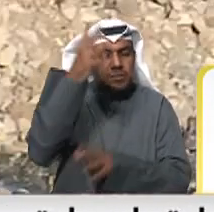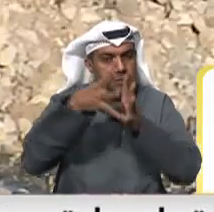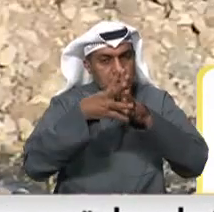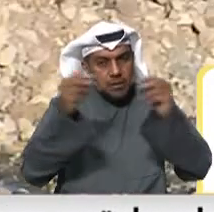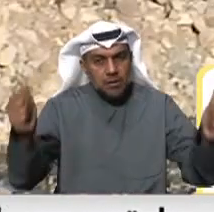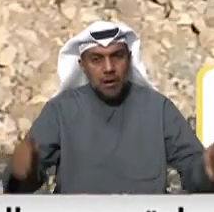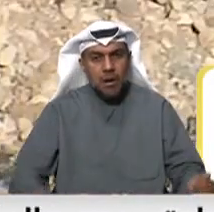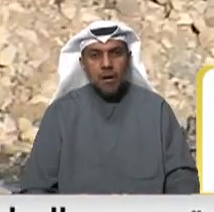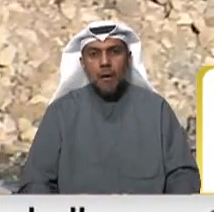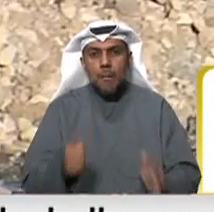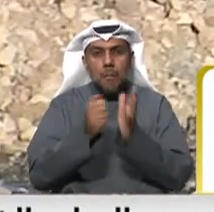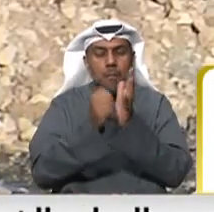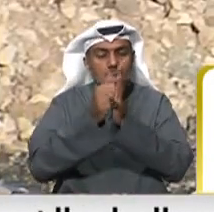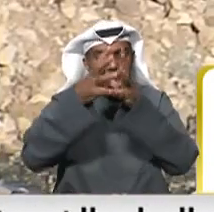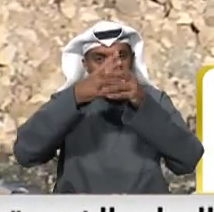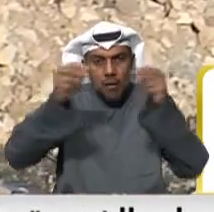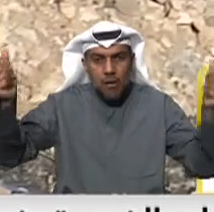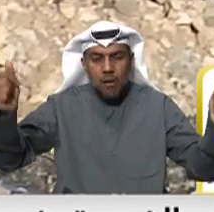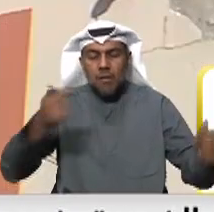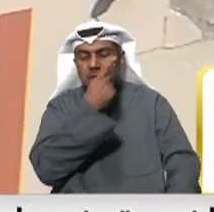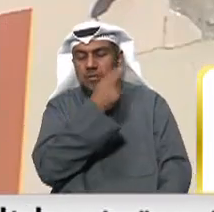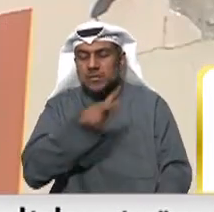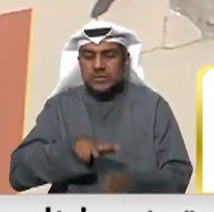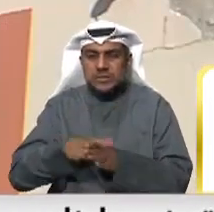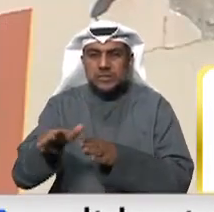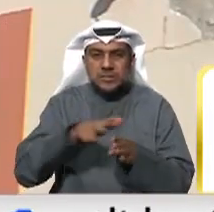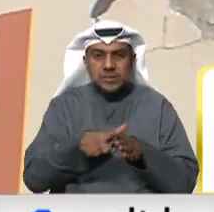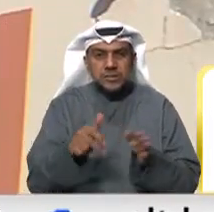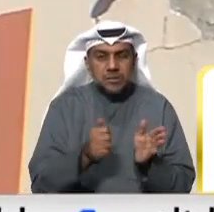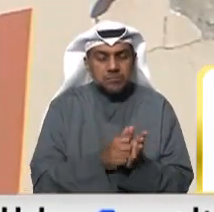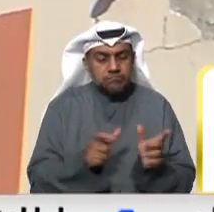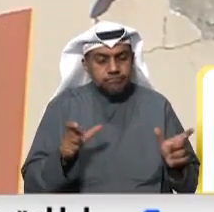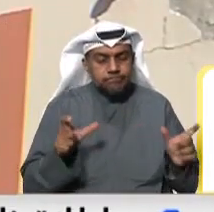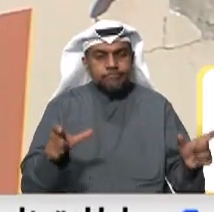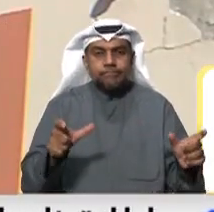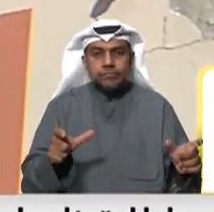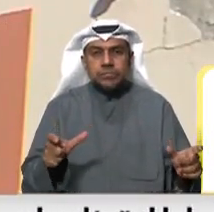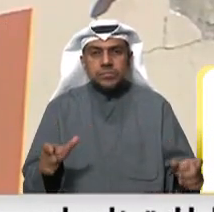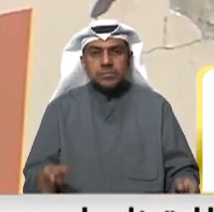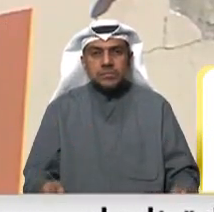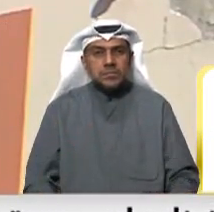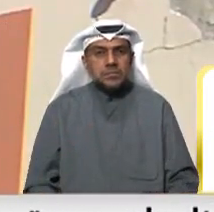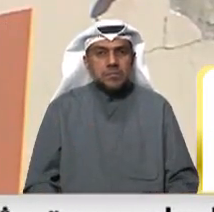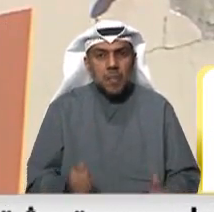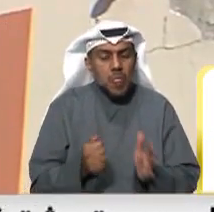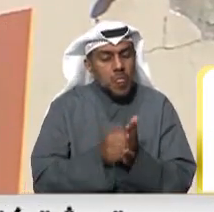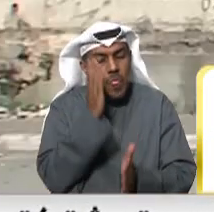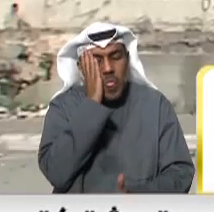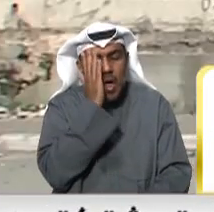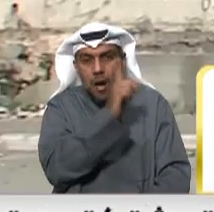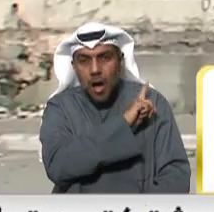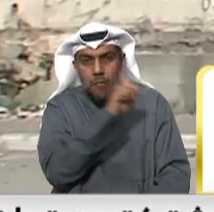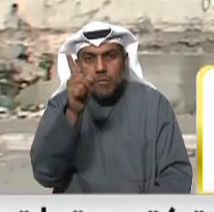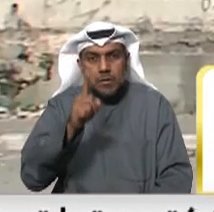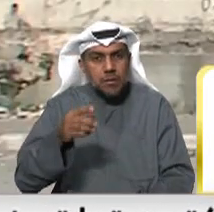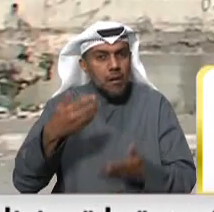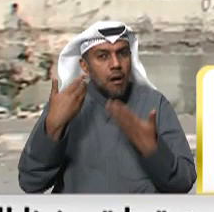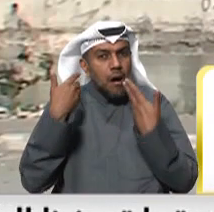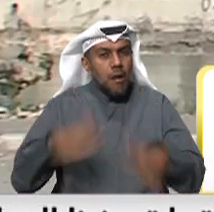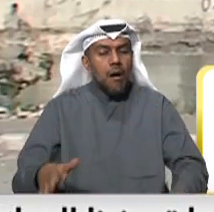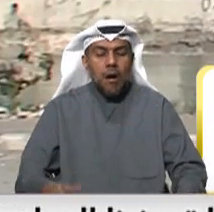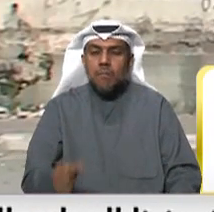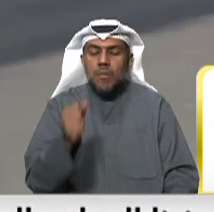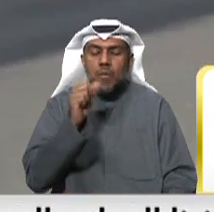والبشر، وجعلت من القطاع المحاصر منطقة مدمرة غير صالحة للعيش وفقا